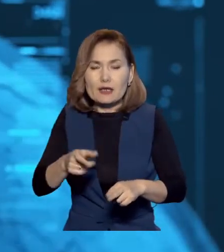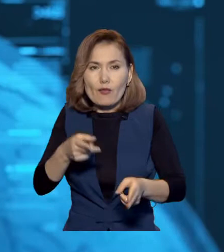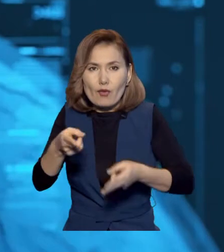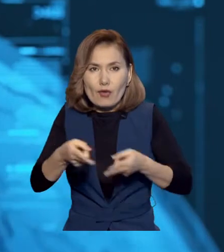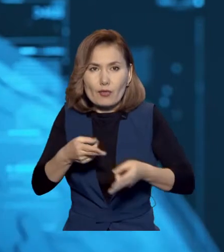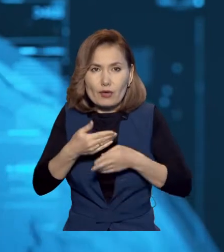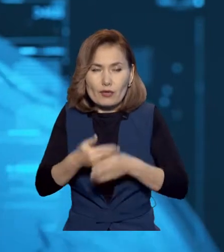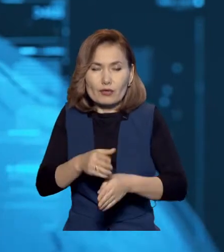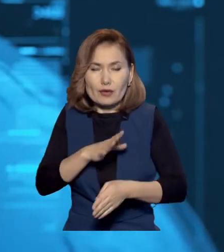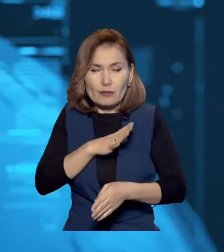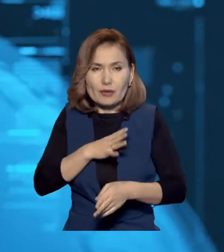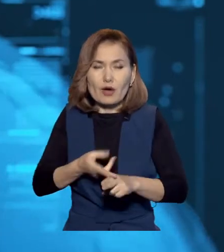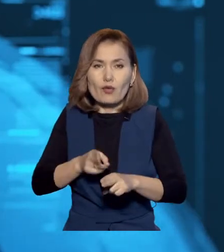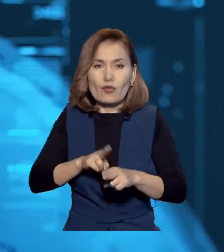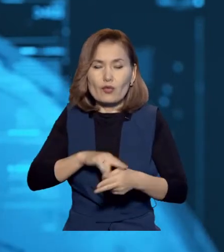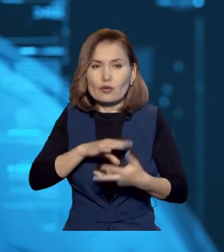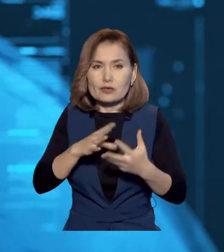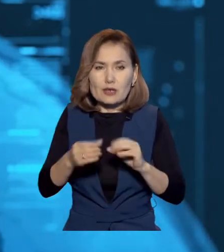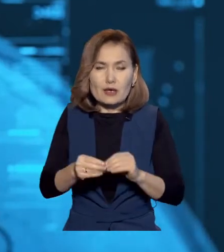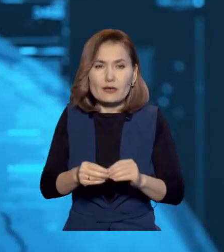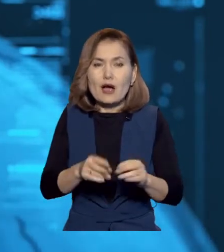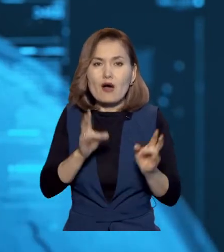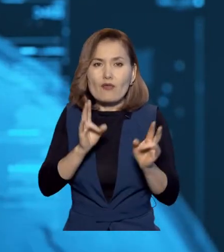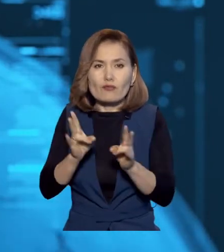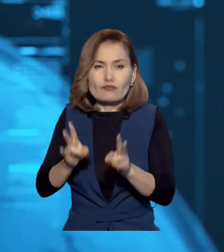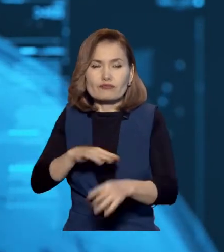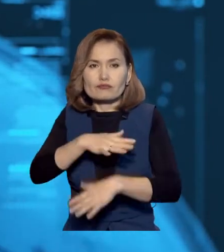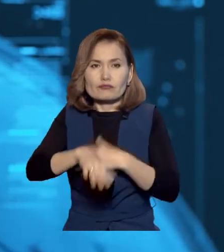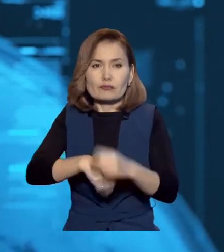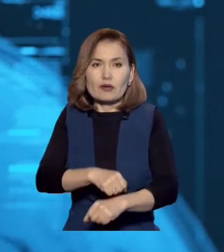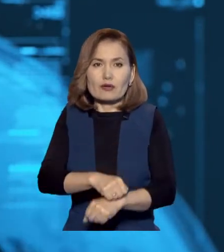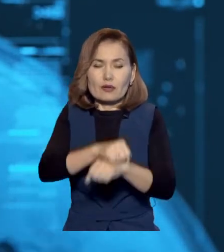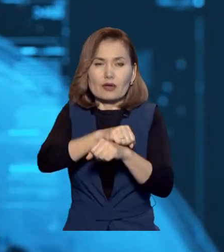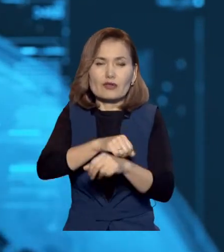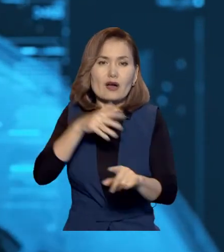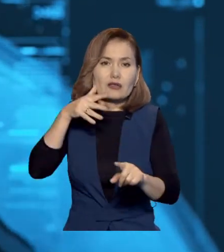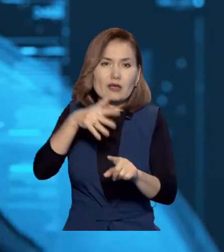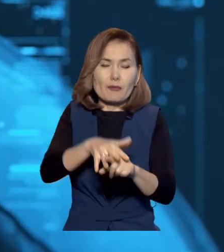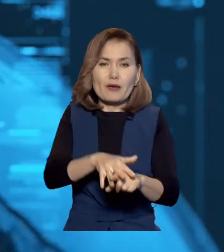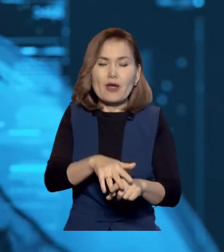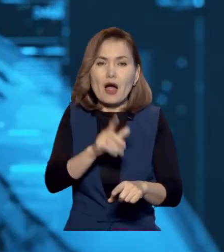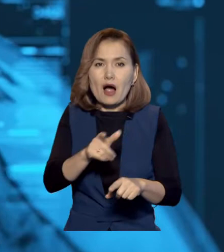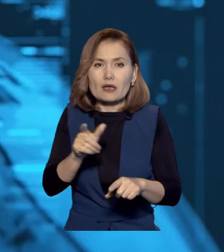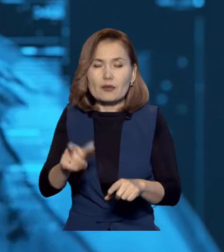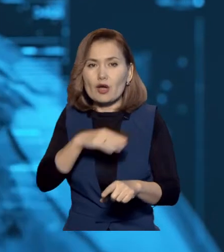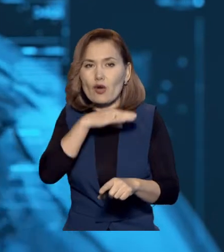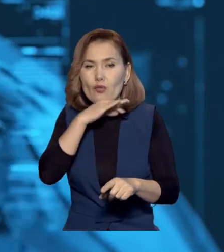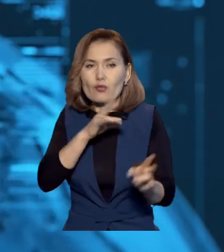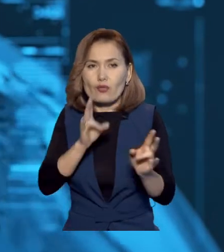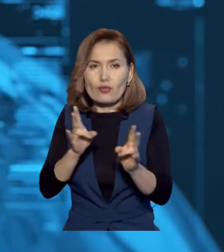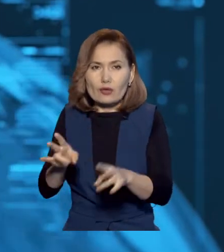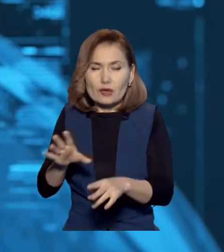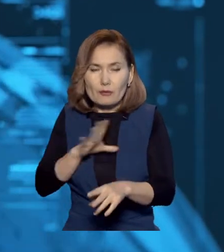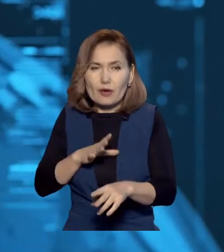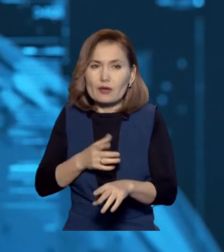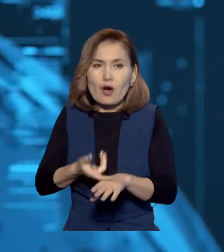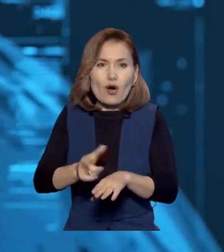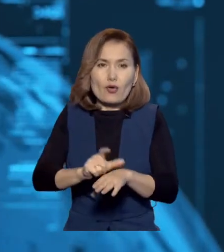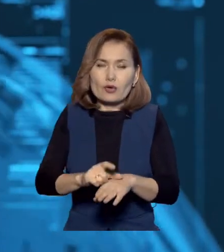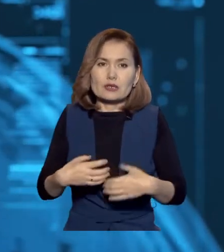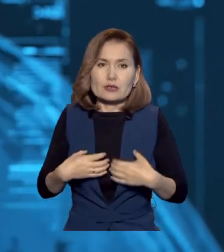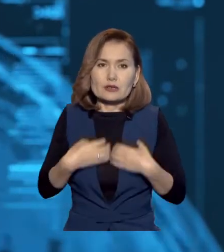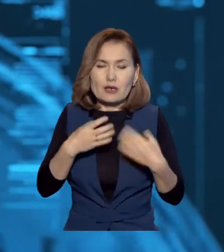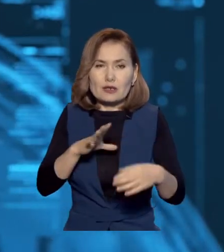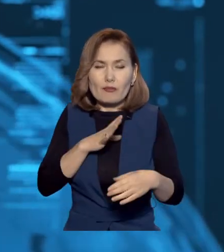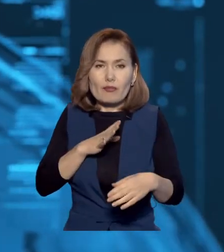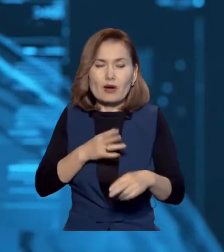құлағанда болған. Бірақ ол күнмен салыстырғанда осы күндері бізде үлкен үрей болды. Атыстың дауысы, агрессиялы пациенттер